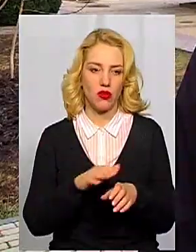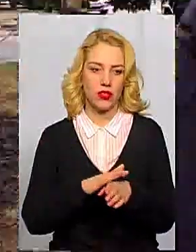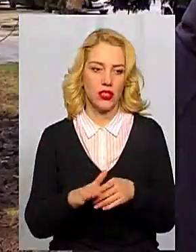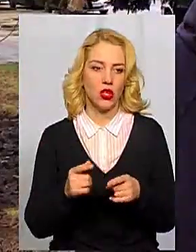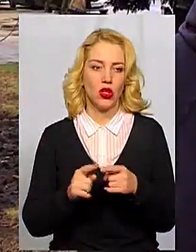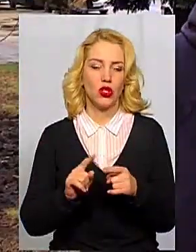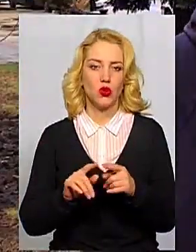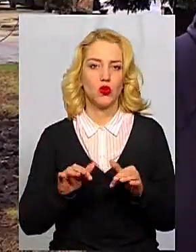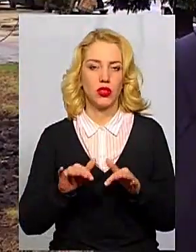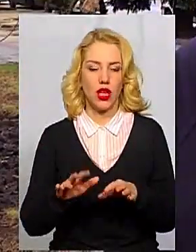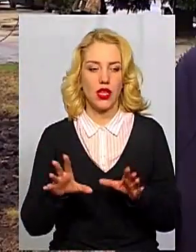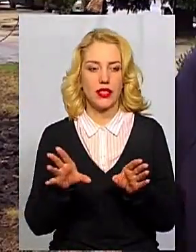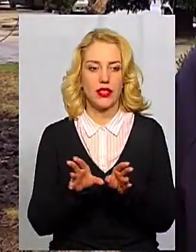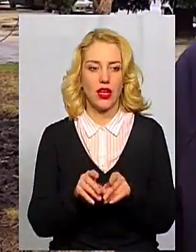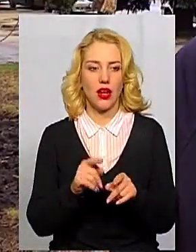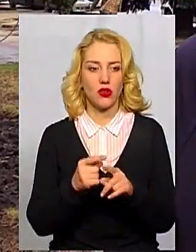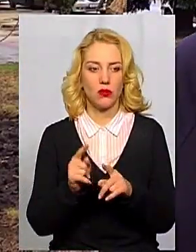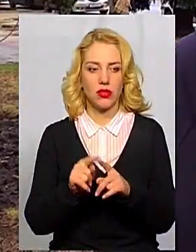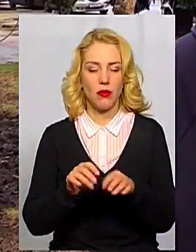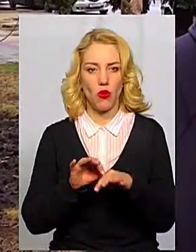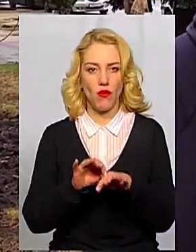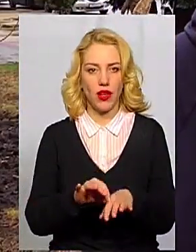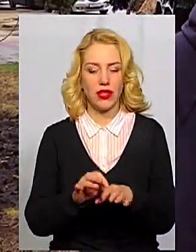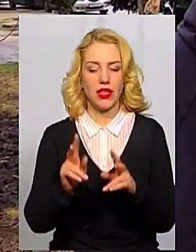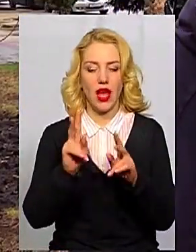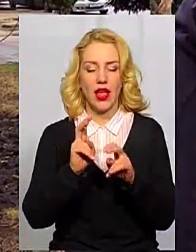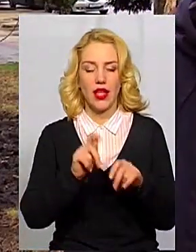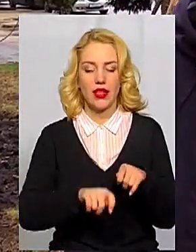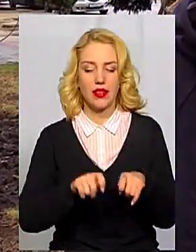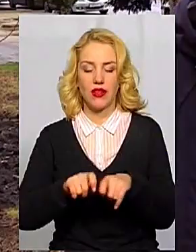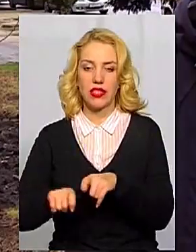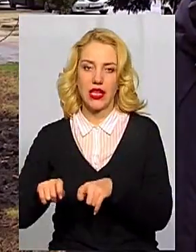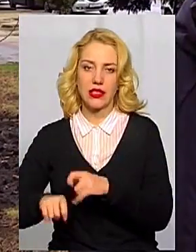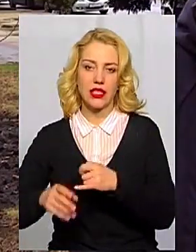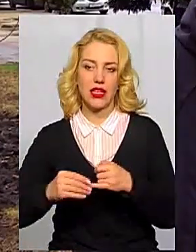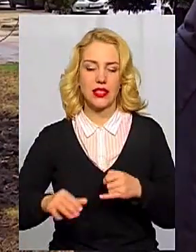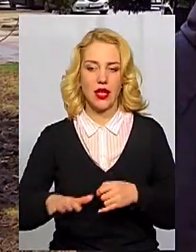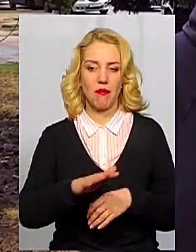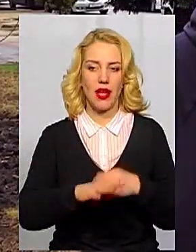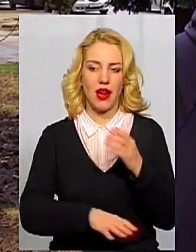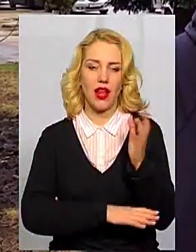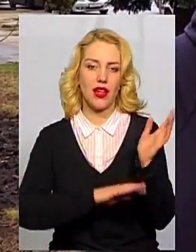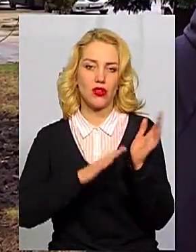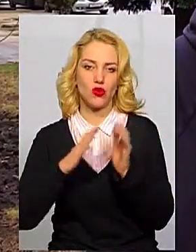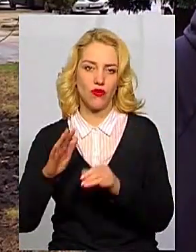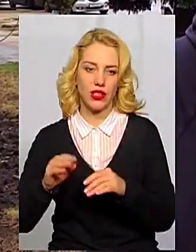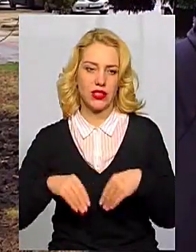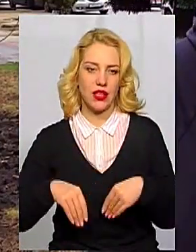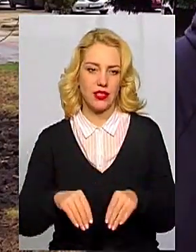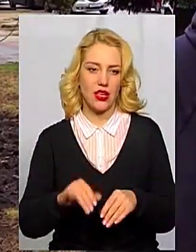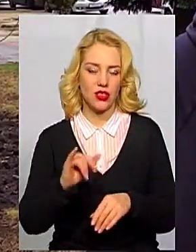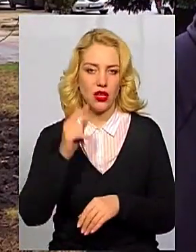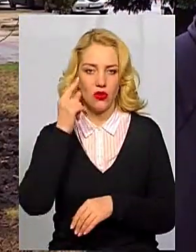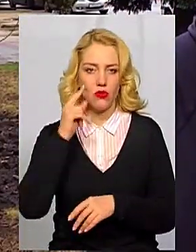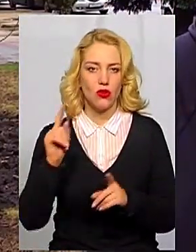цю діяльність. Разом з тим, проведена інвентаризація земель, саме лісових насаджень. І я думаю, що